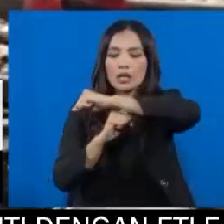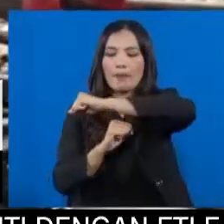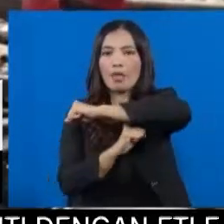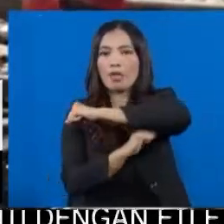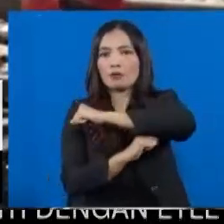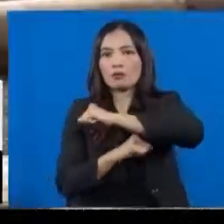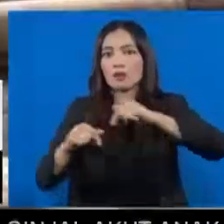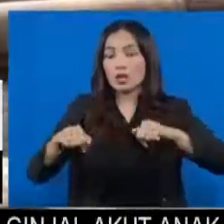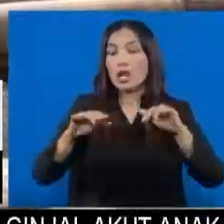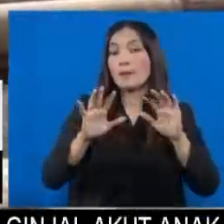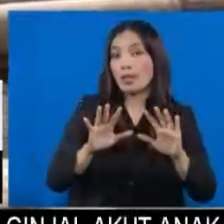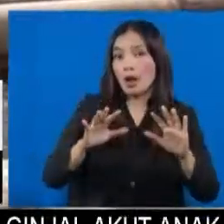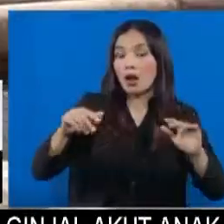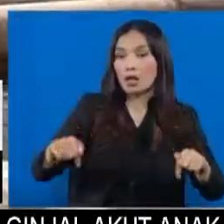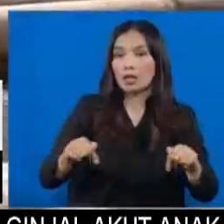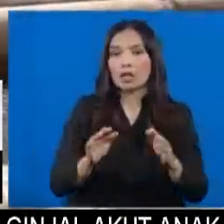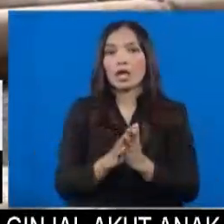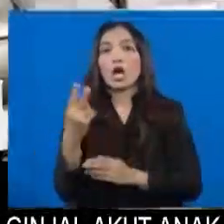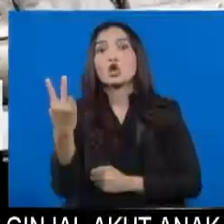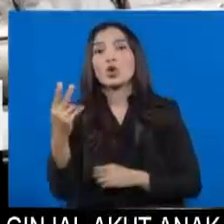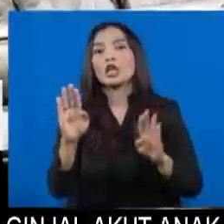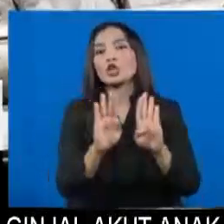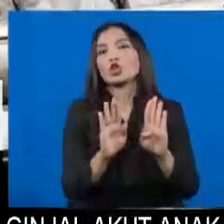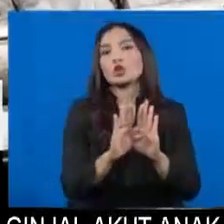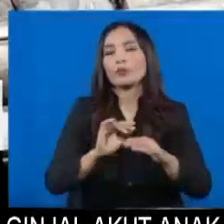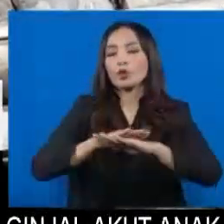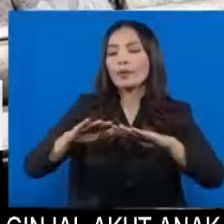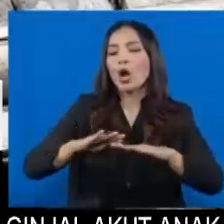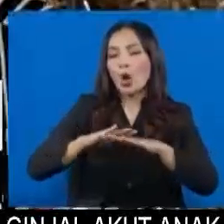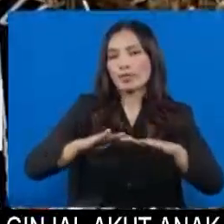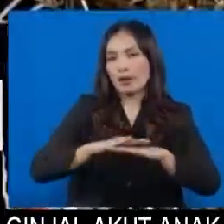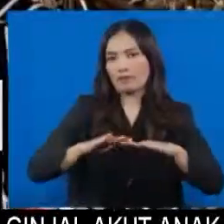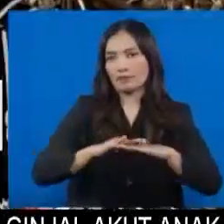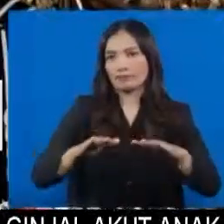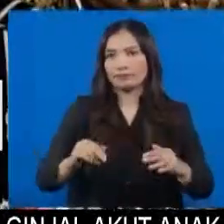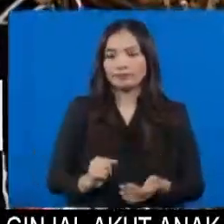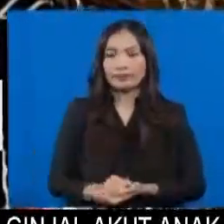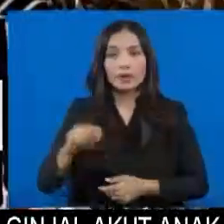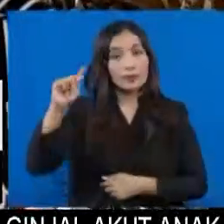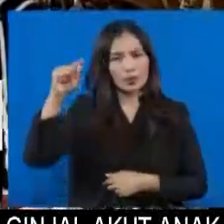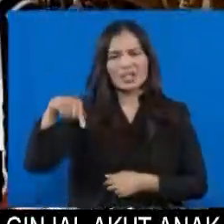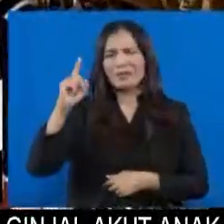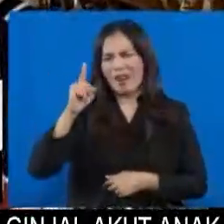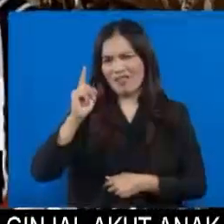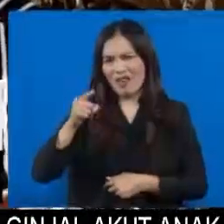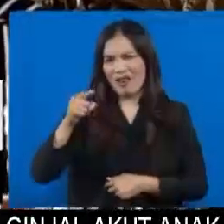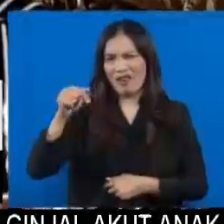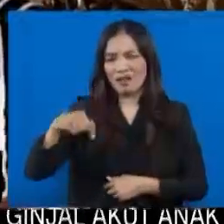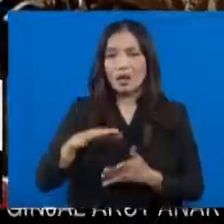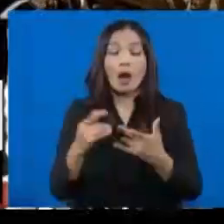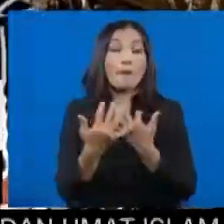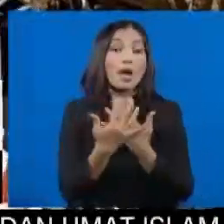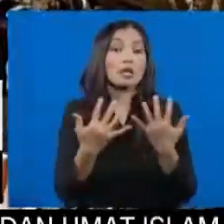warga karena dua jembatan Juruk dan Mojo ditutup untuk perawatan. Memang sangat vital ya antara